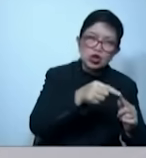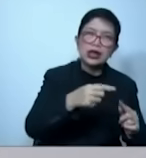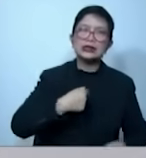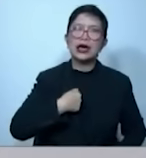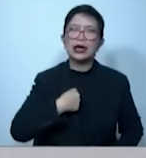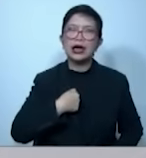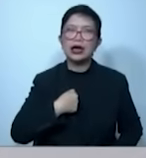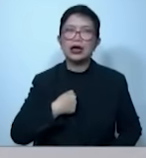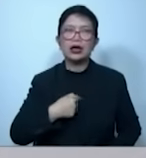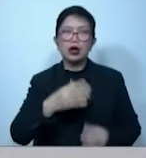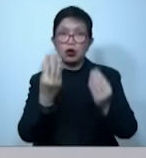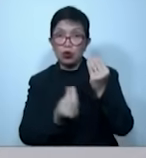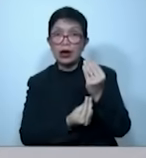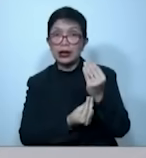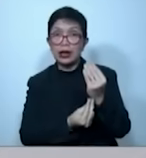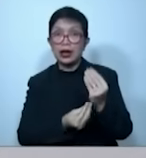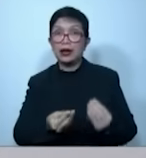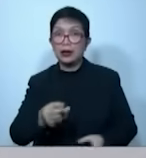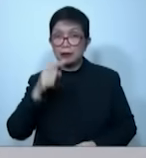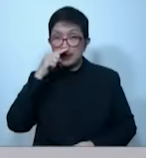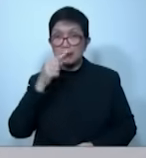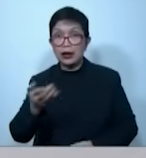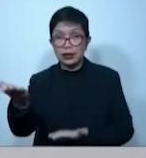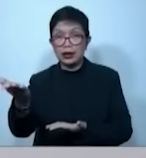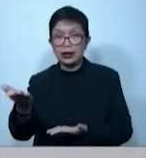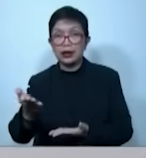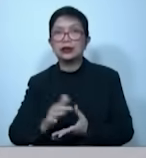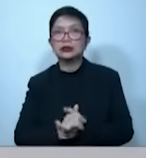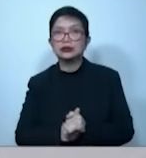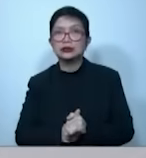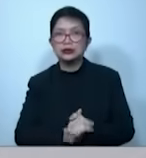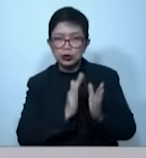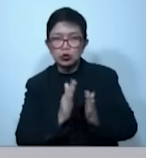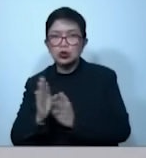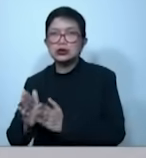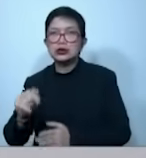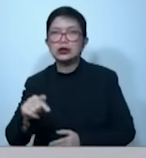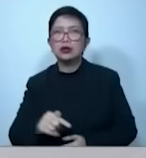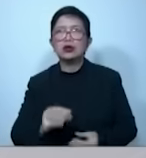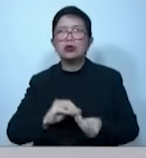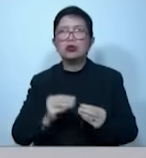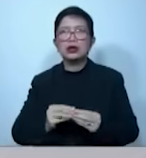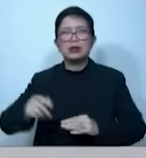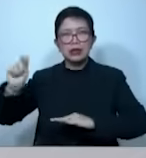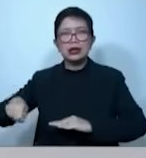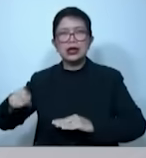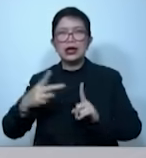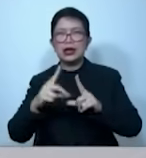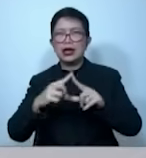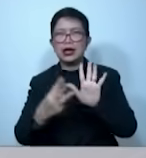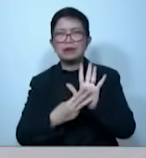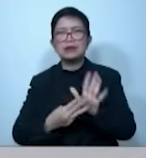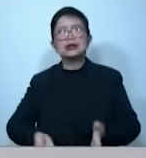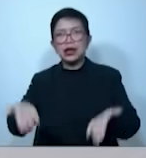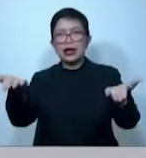wakil bapak yang mengurus ini selama ini jadi kalau memang keputusannya mengadakan pengadilan HAM ya kita adakan pengadilan HAM gak